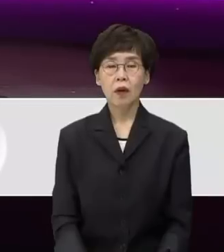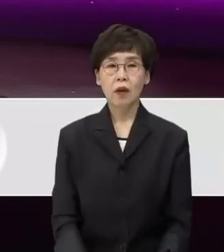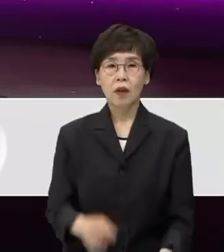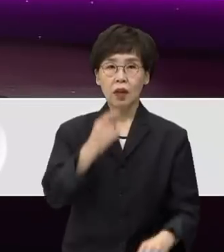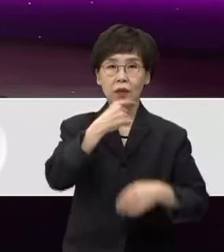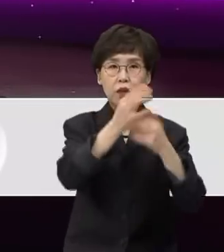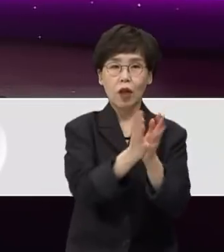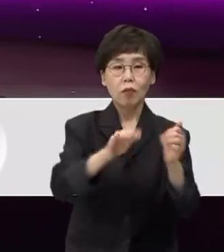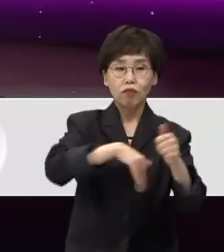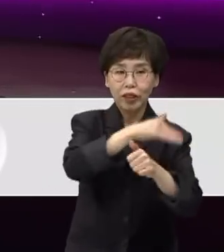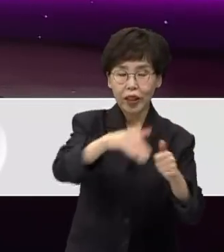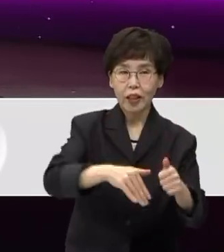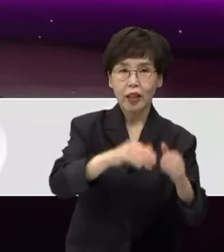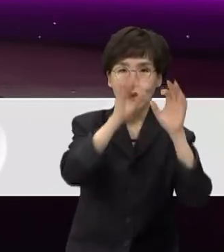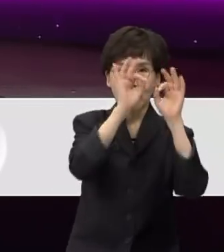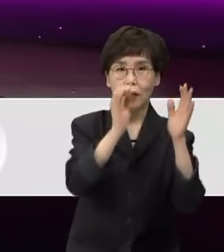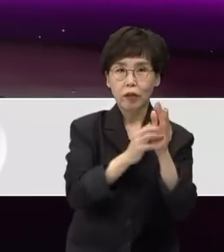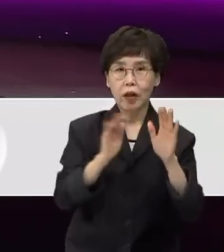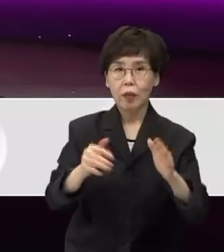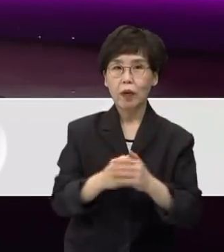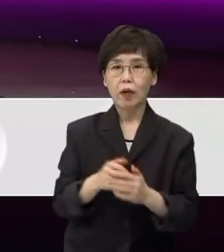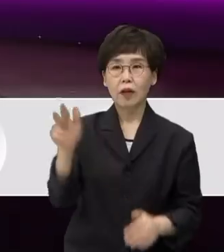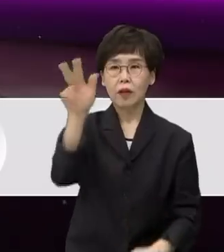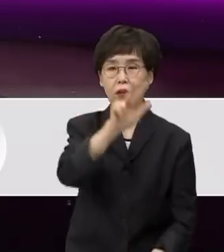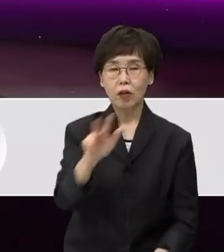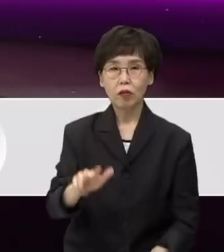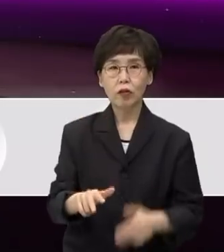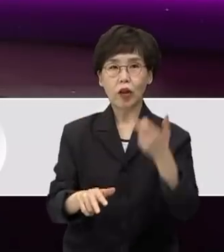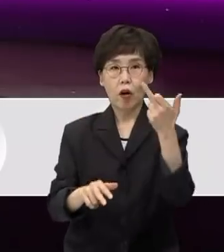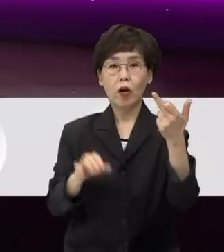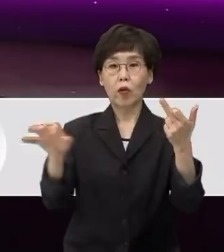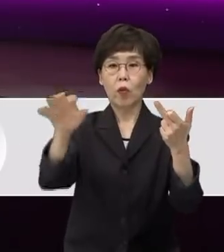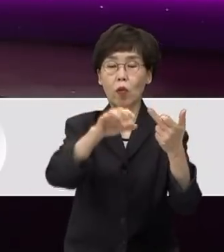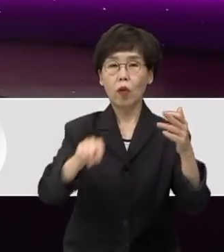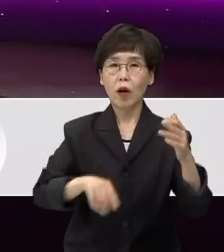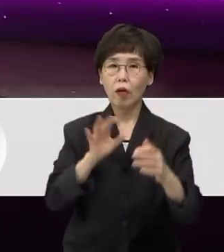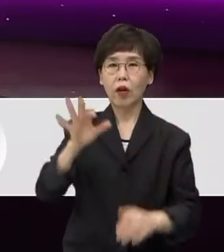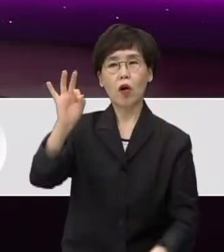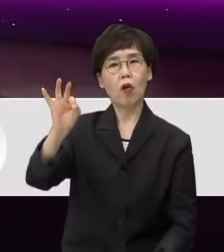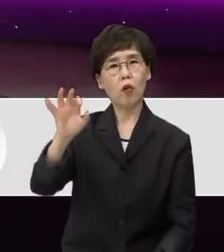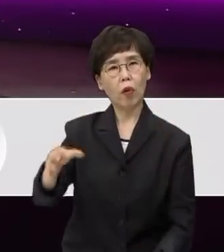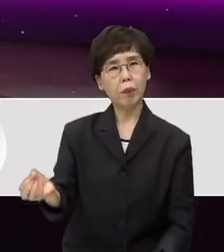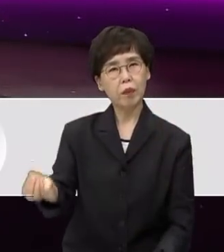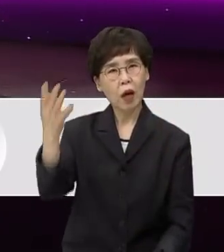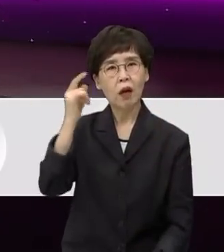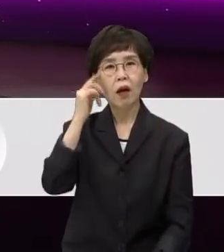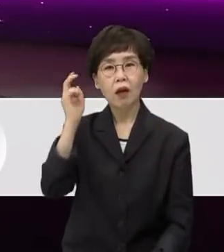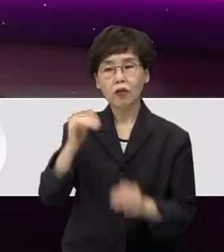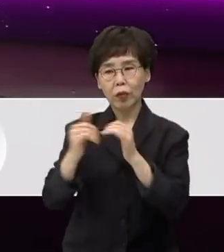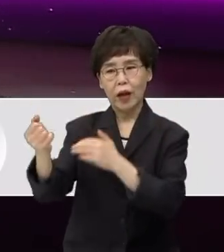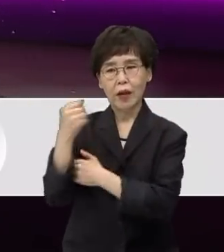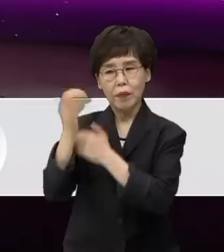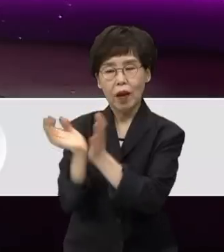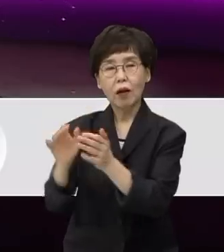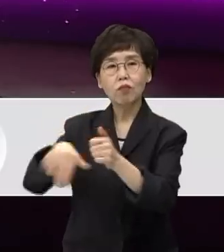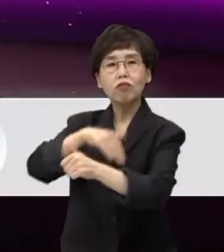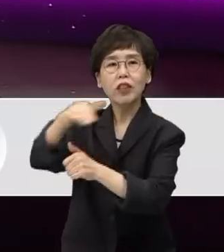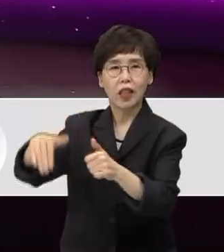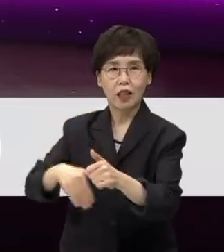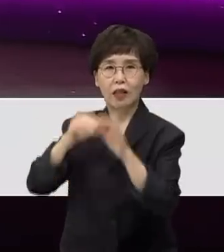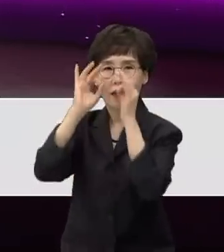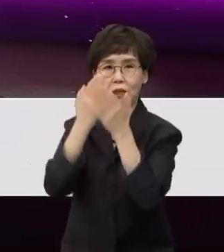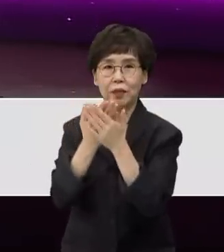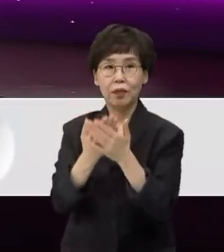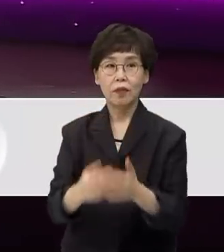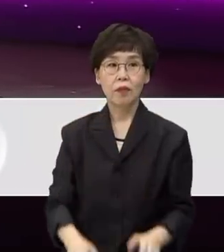네, 민주당 분위기 알아봤고요. 이번에는 전국 17개 광역단체장 가운데 10곳을 가져갈 걸로 예측된 국민의힘 분위기는 어떤지도